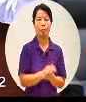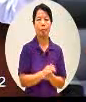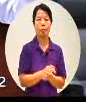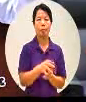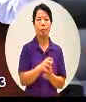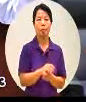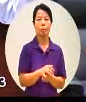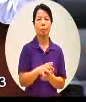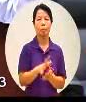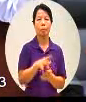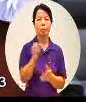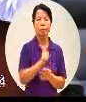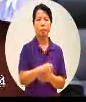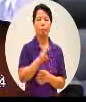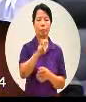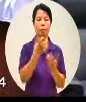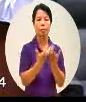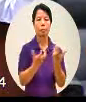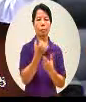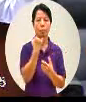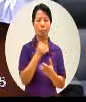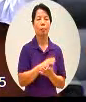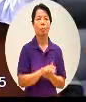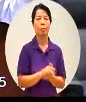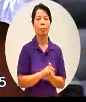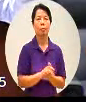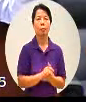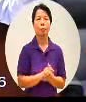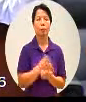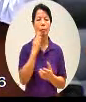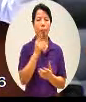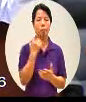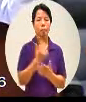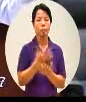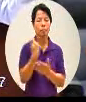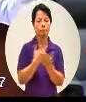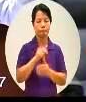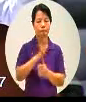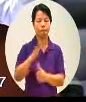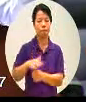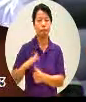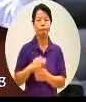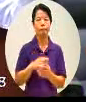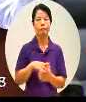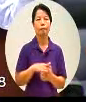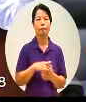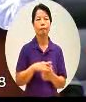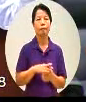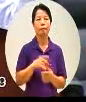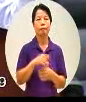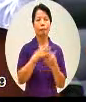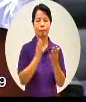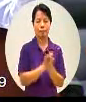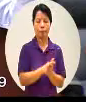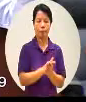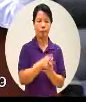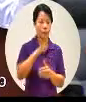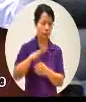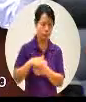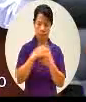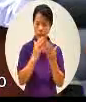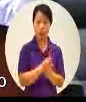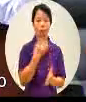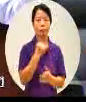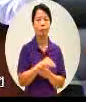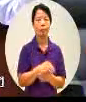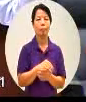我也可以拿到二十分。啊，我逐科拢无有过，我统计嘛够十分。哦，卖讲无